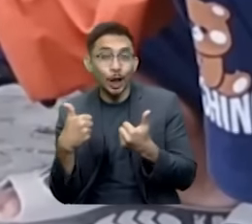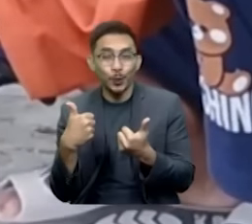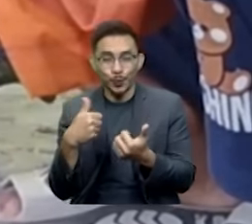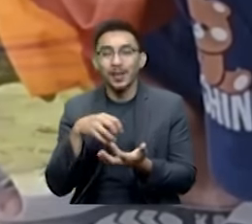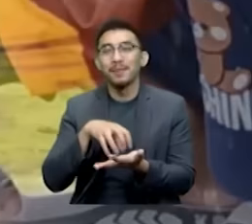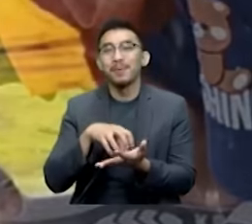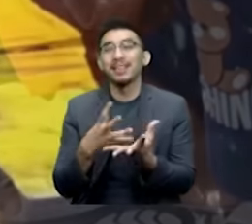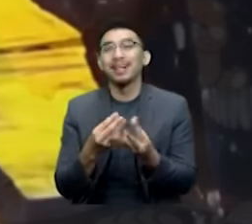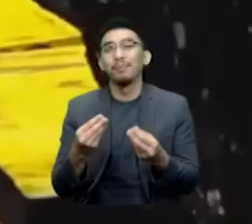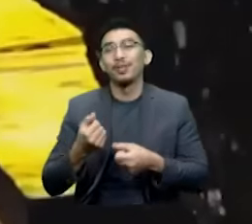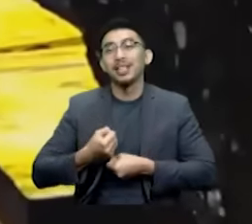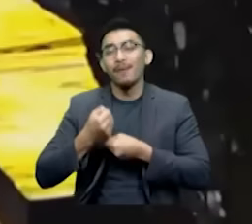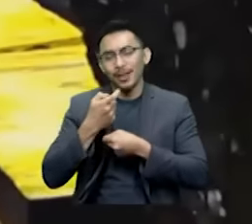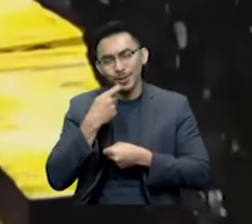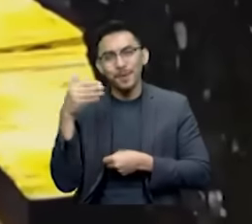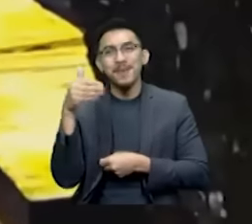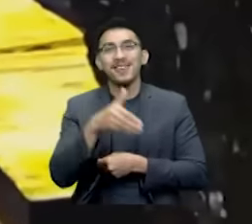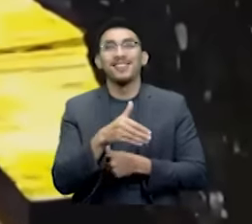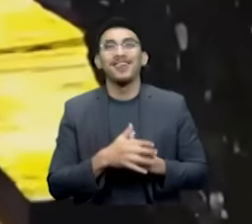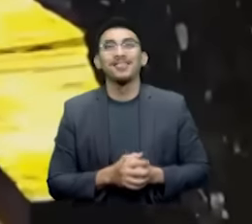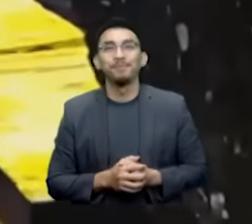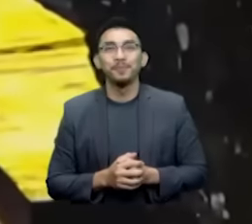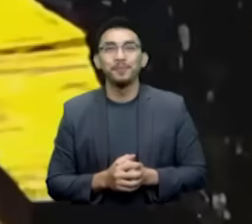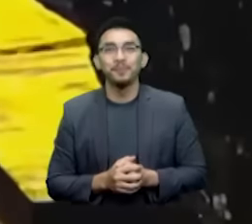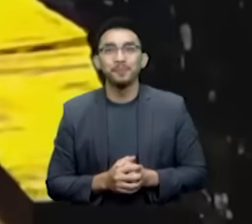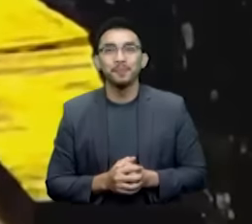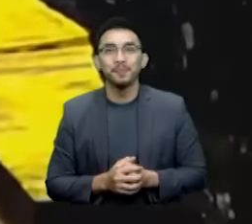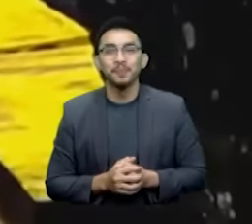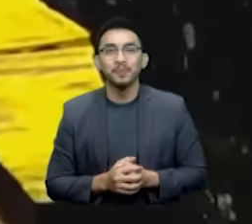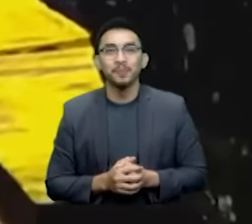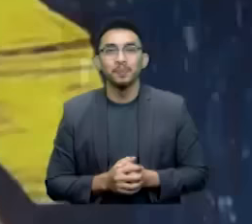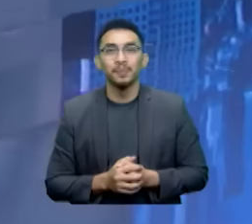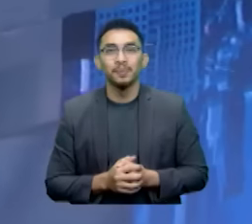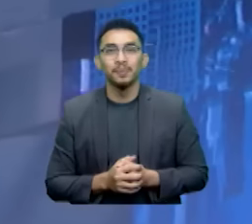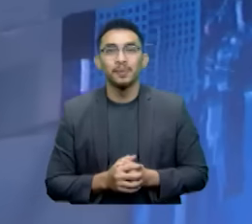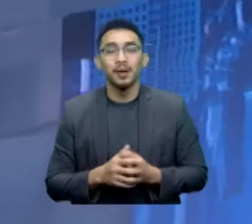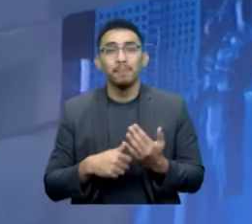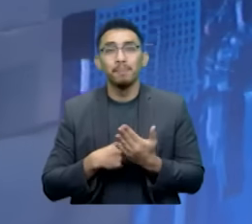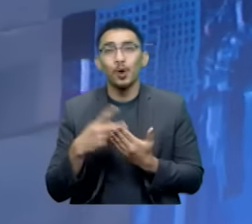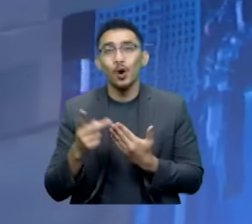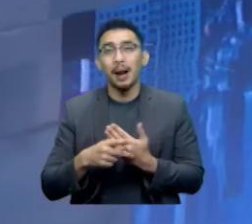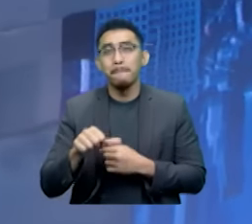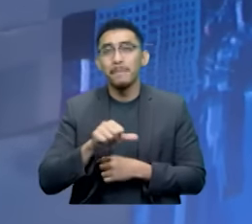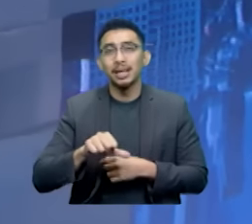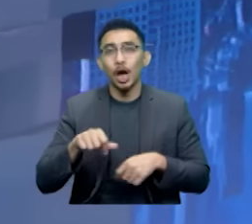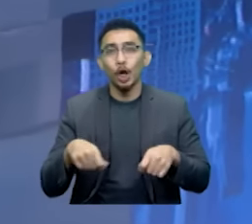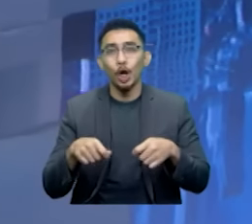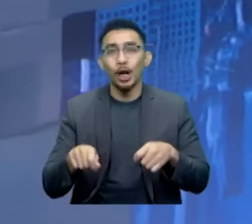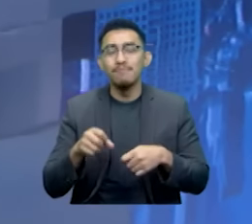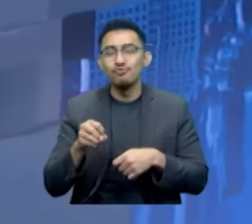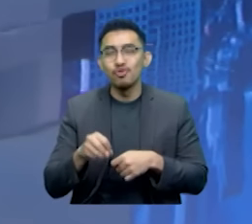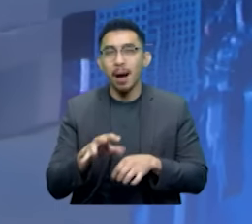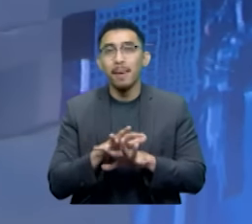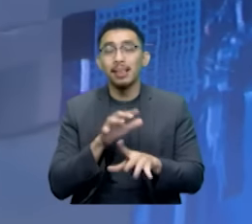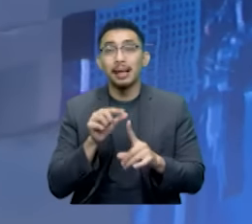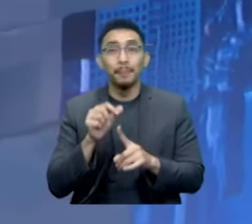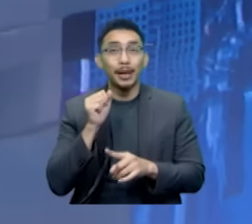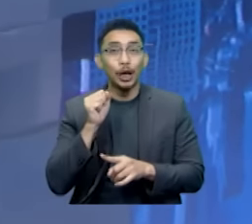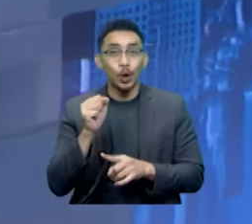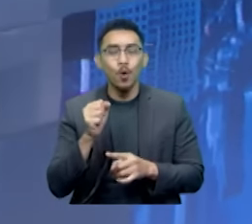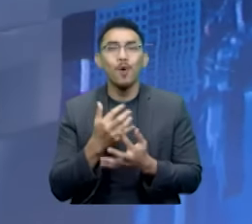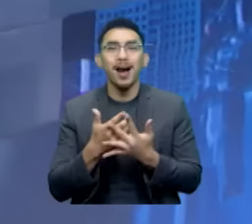Bangka Belitung, Wiwin Suseno, iNews, melaporkan. Pemirsa, program tebus minyak goreng murah